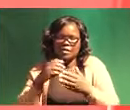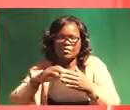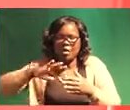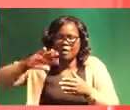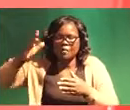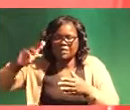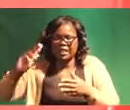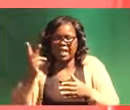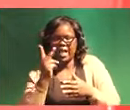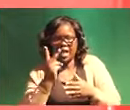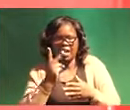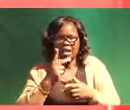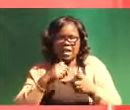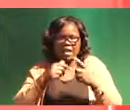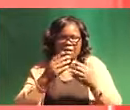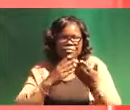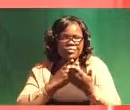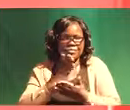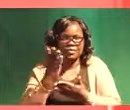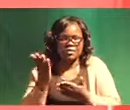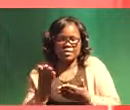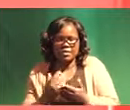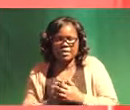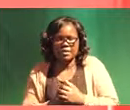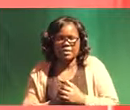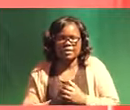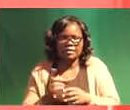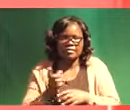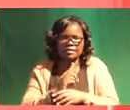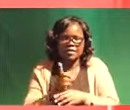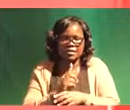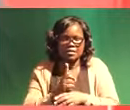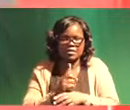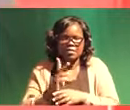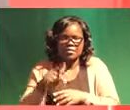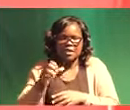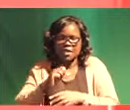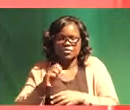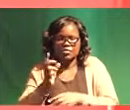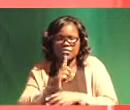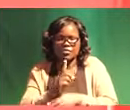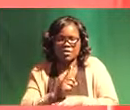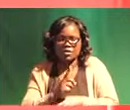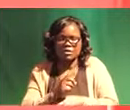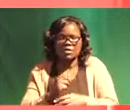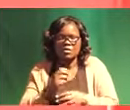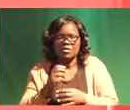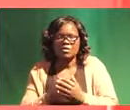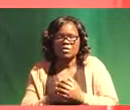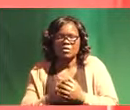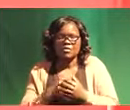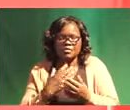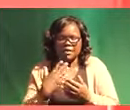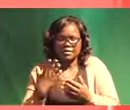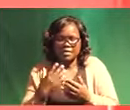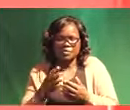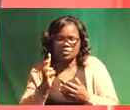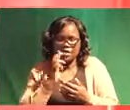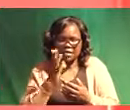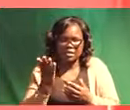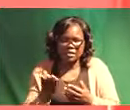Kenya ipitia hapa, likuwa waziri wa maji, PS wa maji na hiyo document iko. Tukipata maji